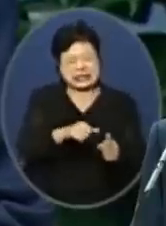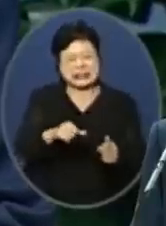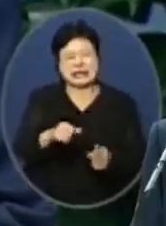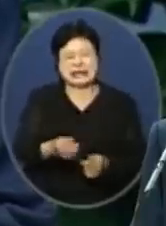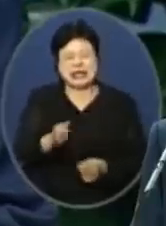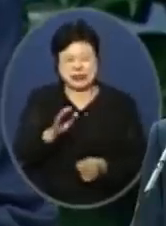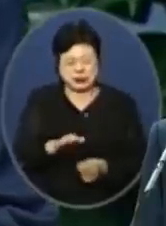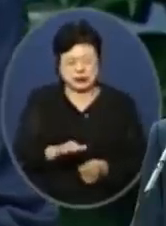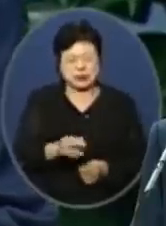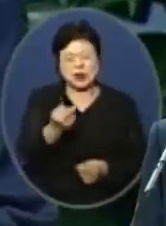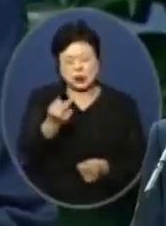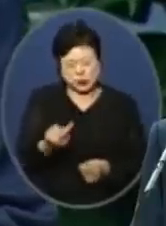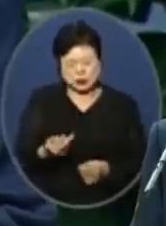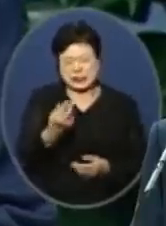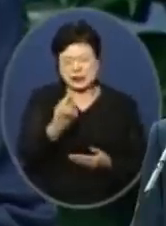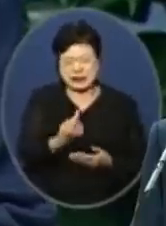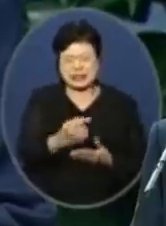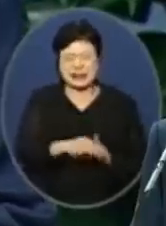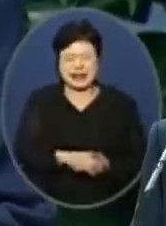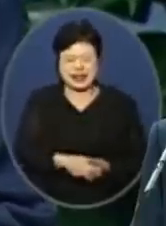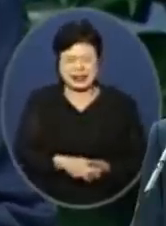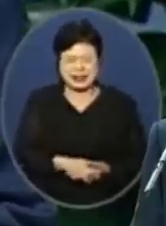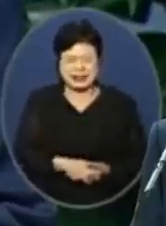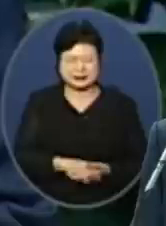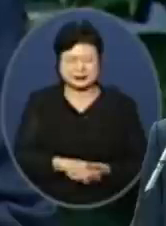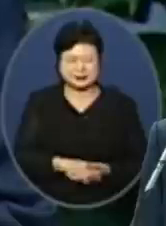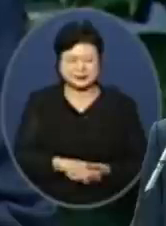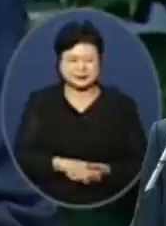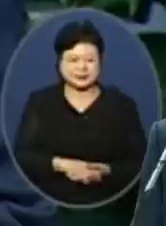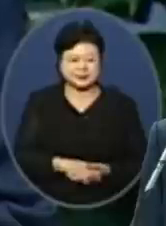그래도 그건 너의 동생 아니냐?